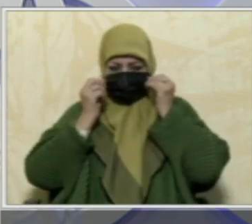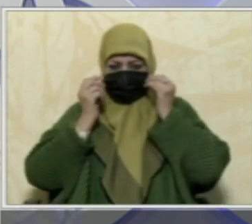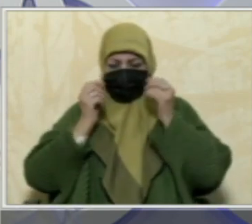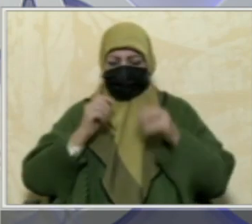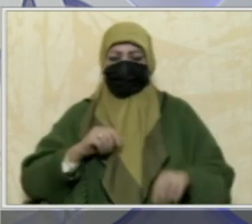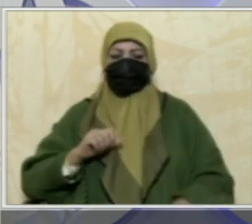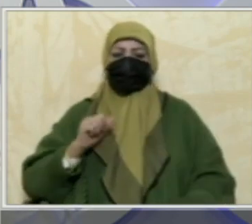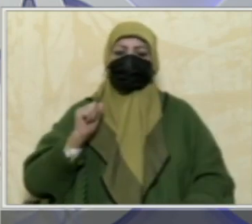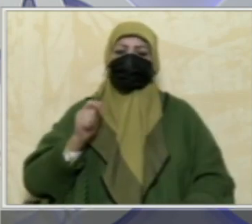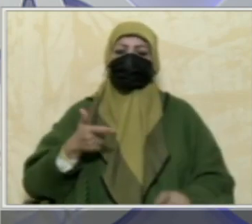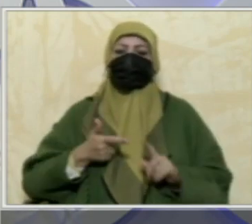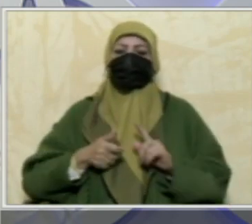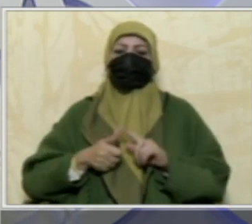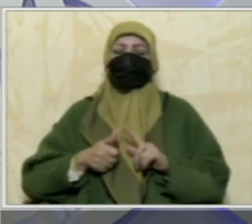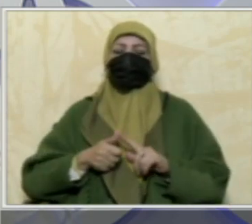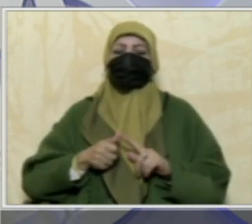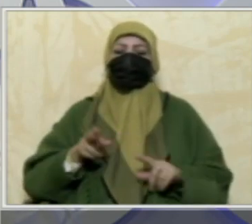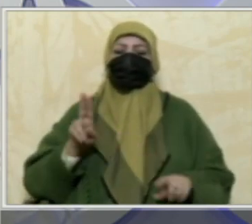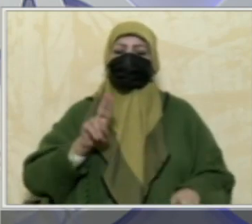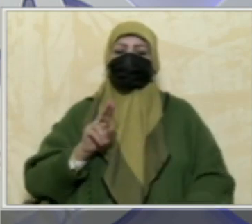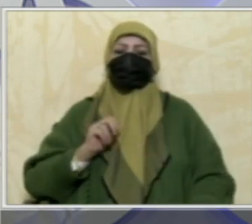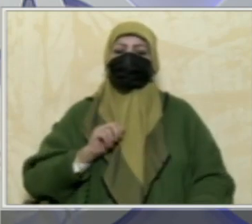باقي طبعا